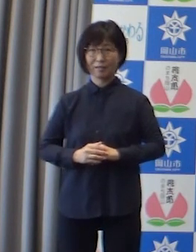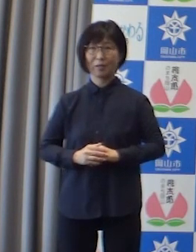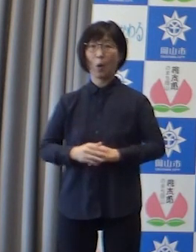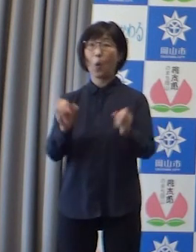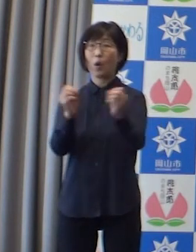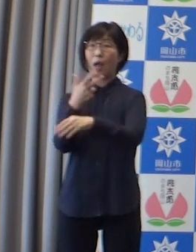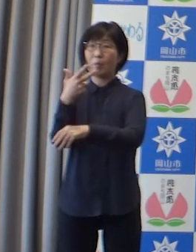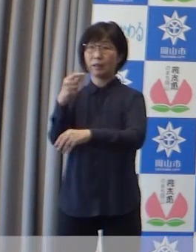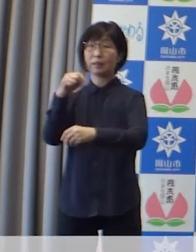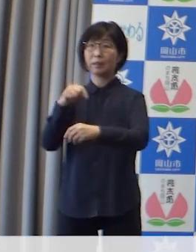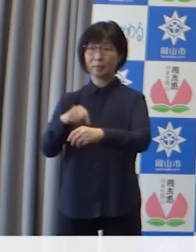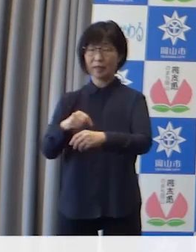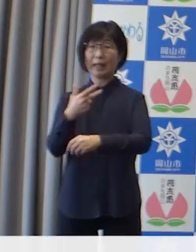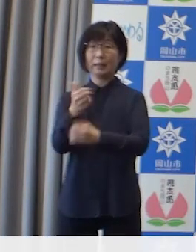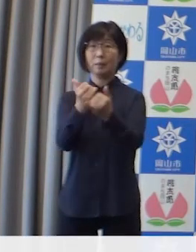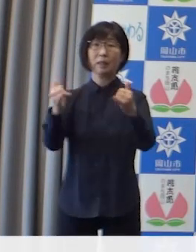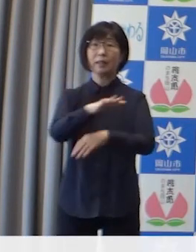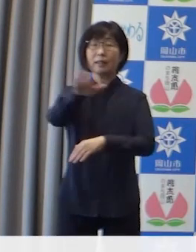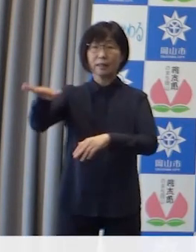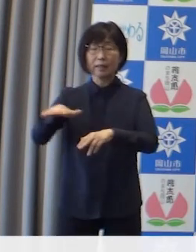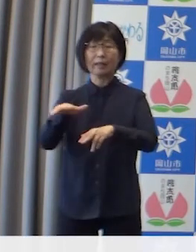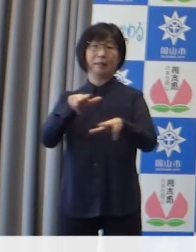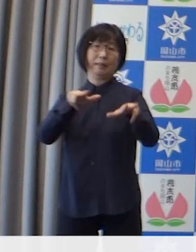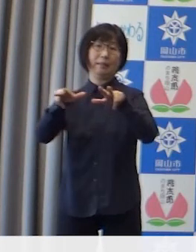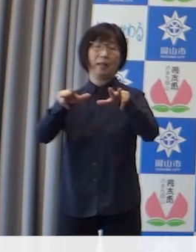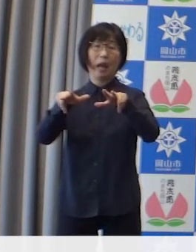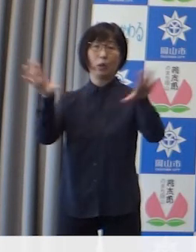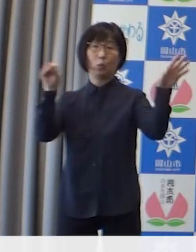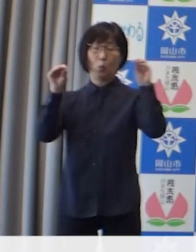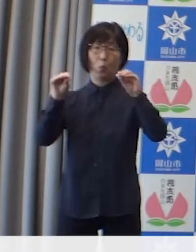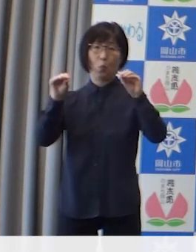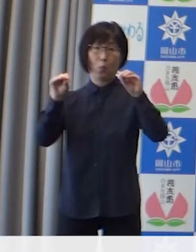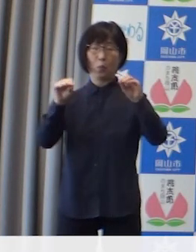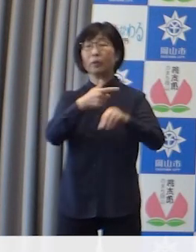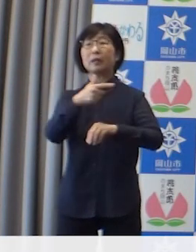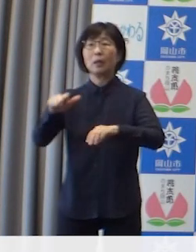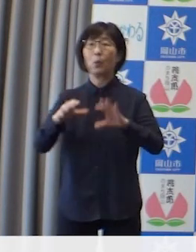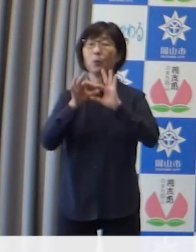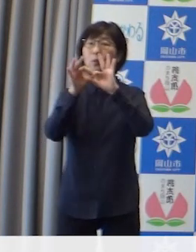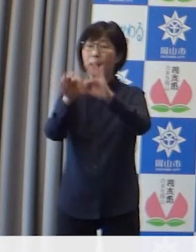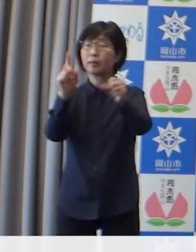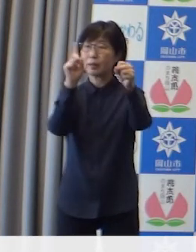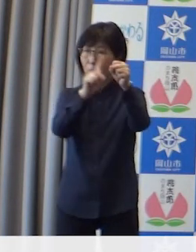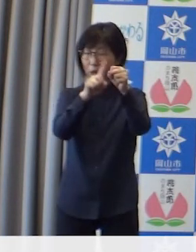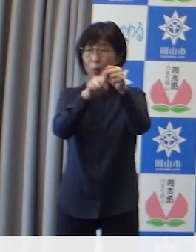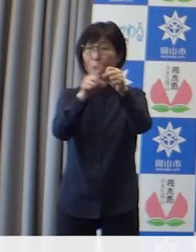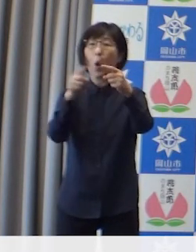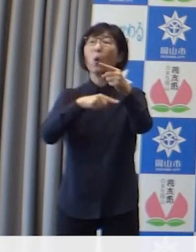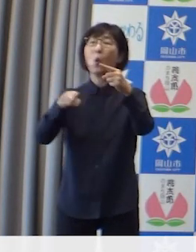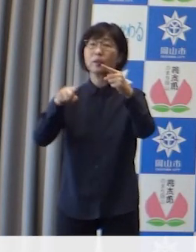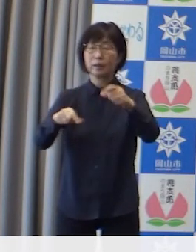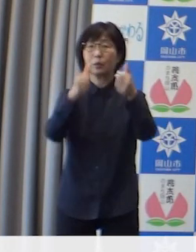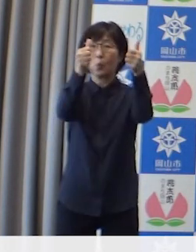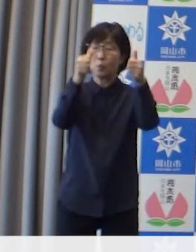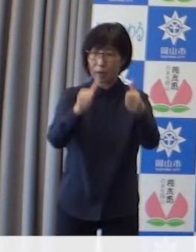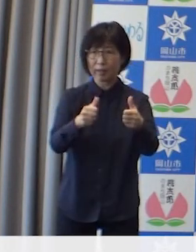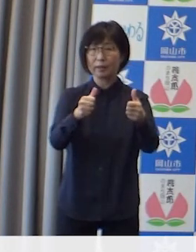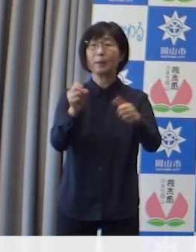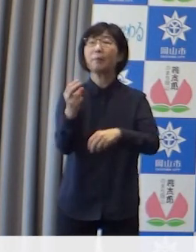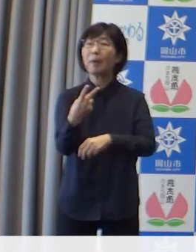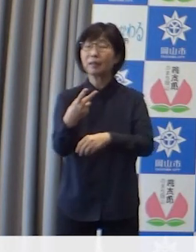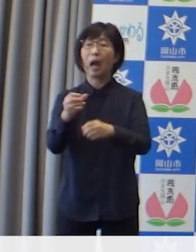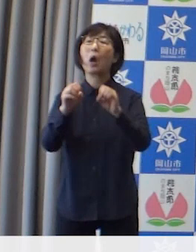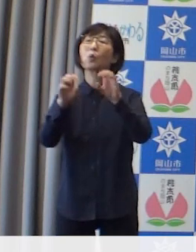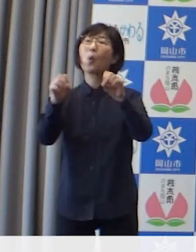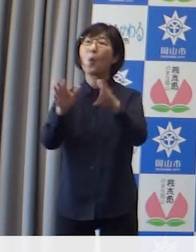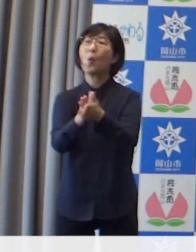岡山市では市民に、市政情報など届けるために、公式のホームページをはじめ、広報